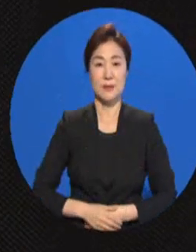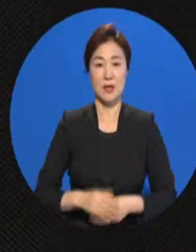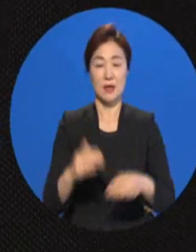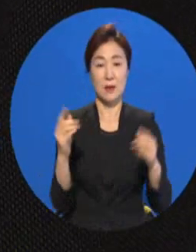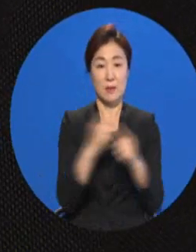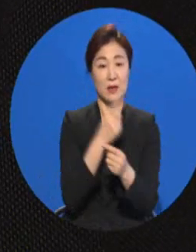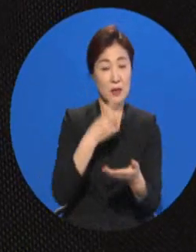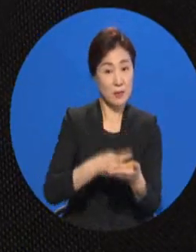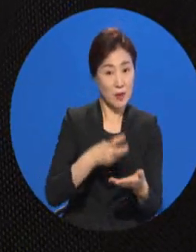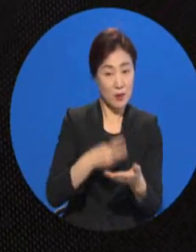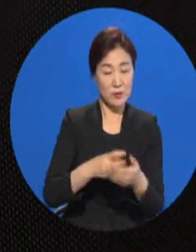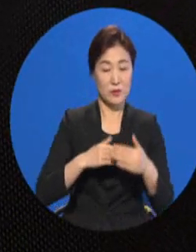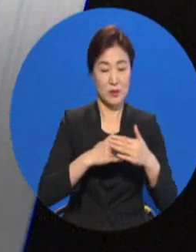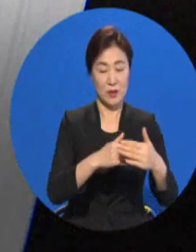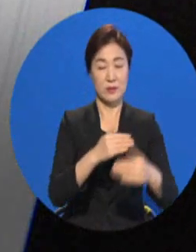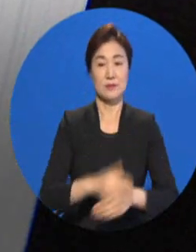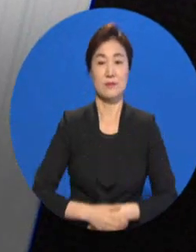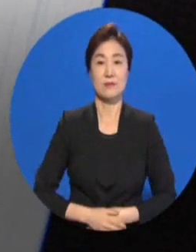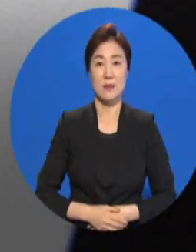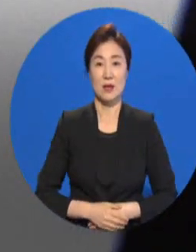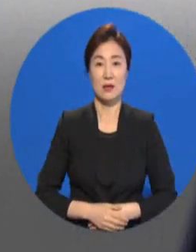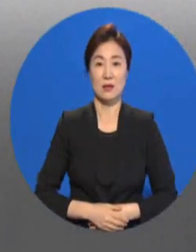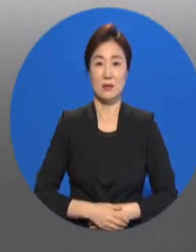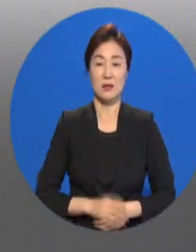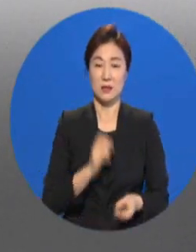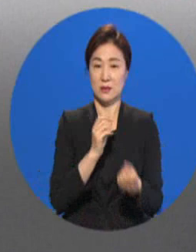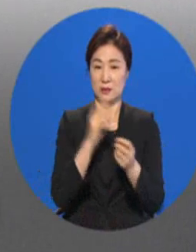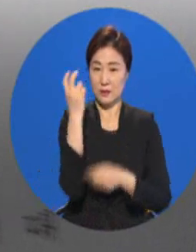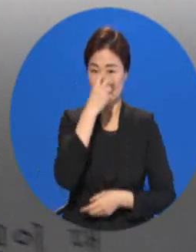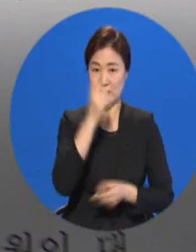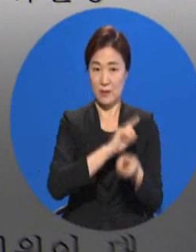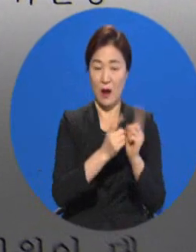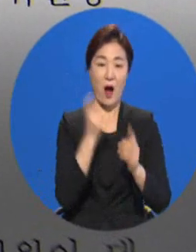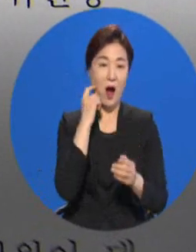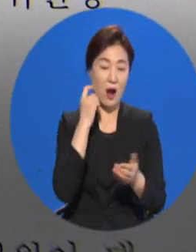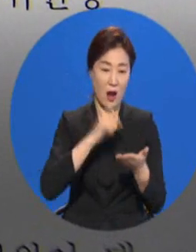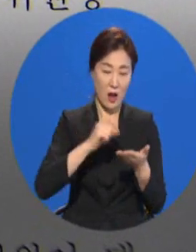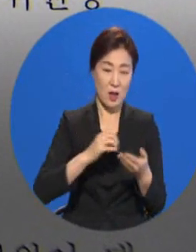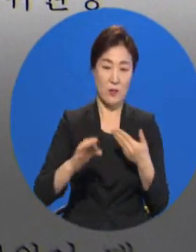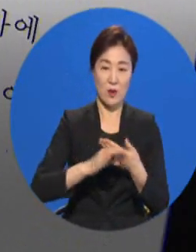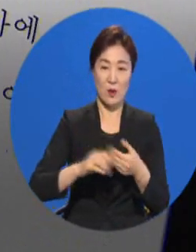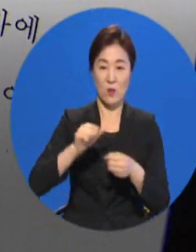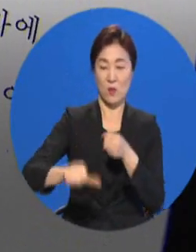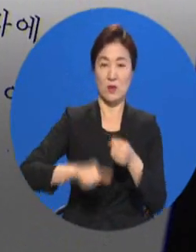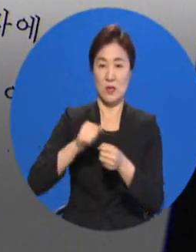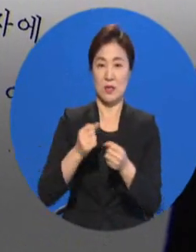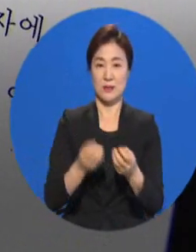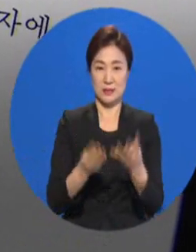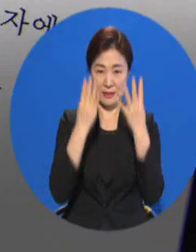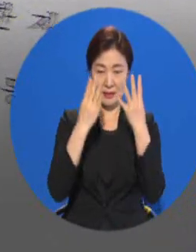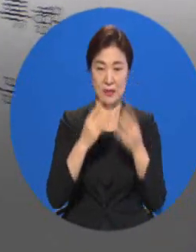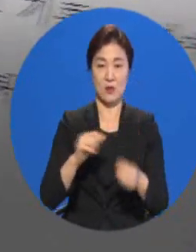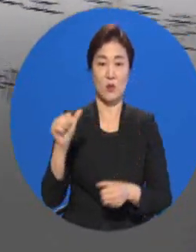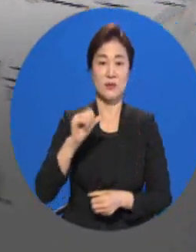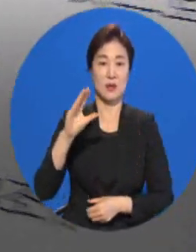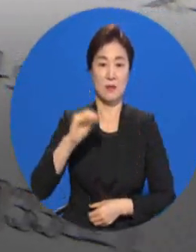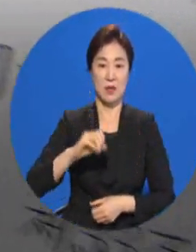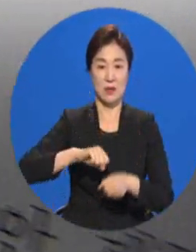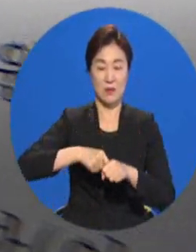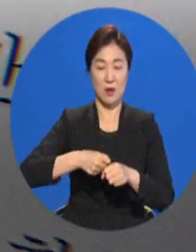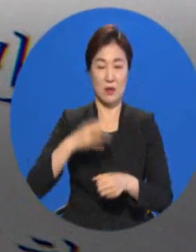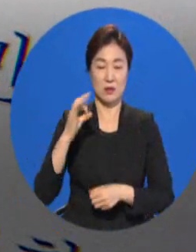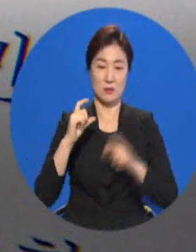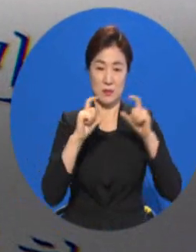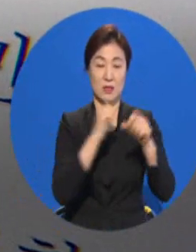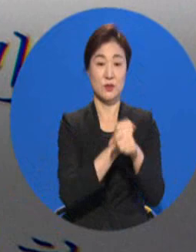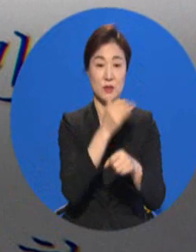함께 측정 대행 업체가 측정 결과를 거짓으로 기록한 경우 5년 이하의 징역이나 5천만 원 이하의 벌금에 처하도록